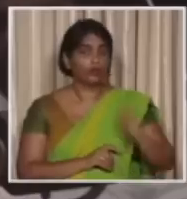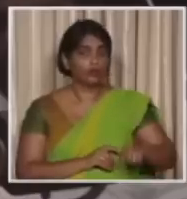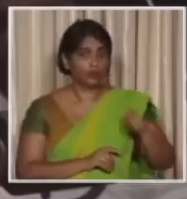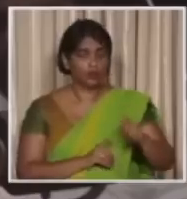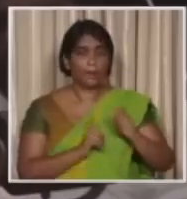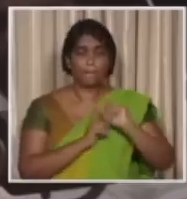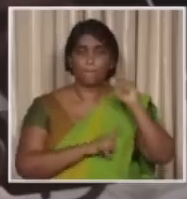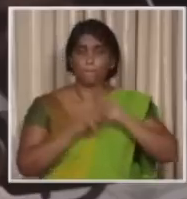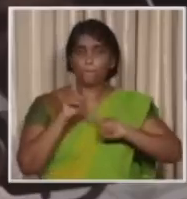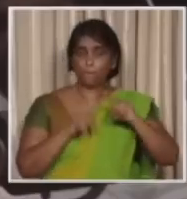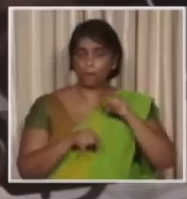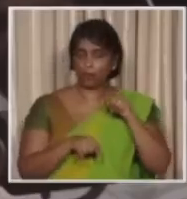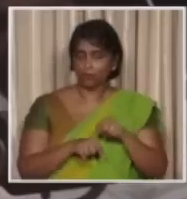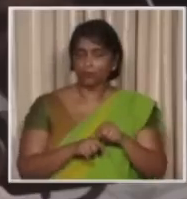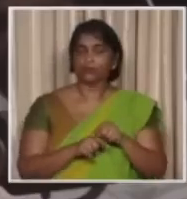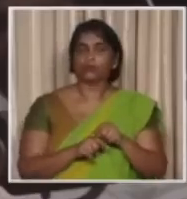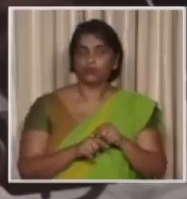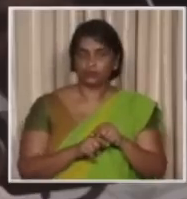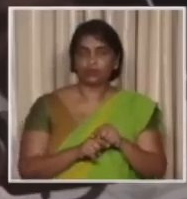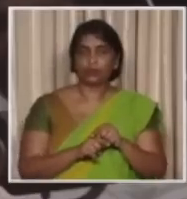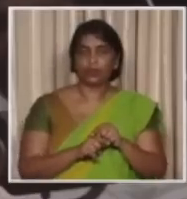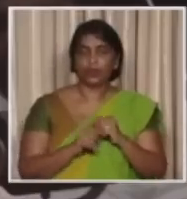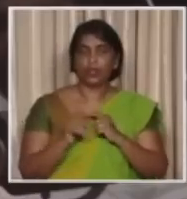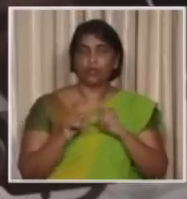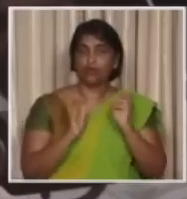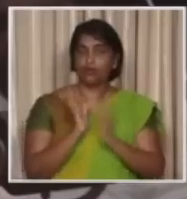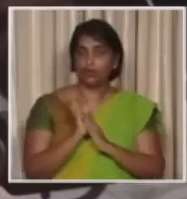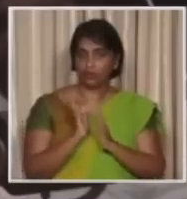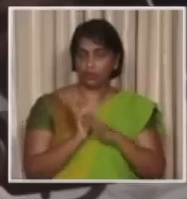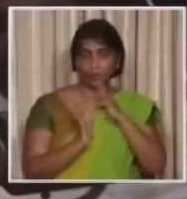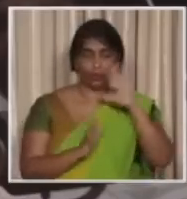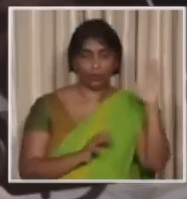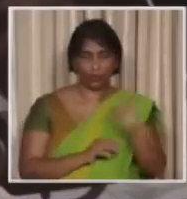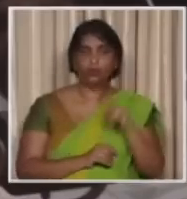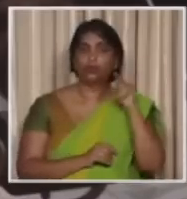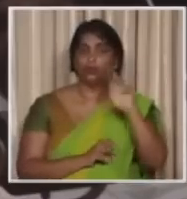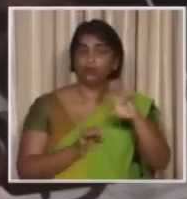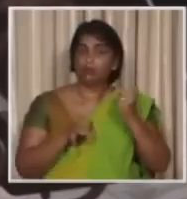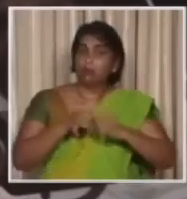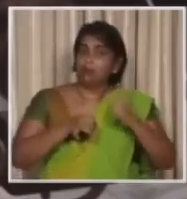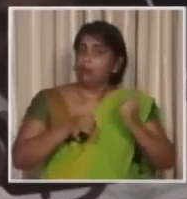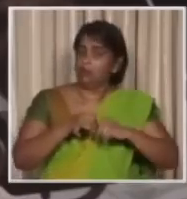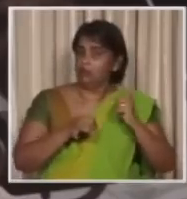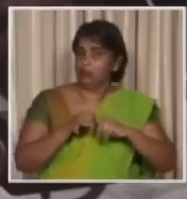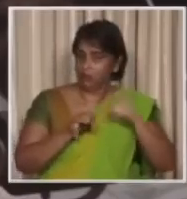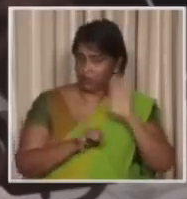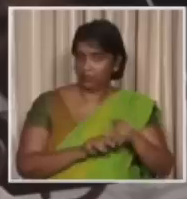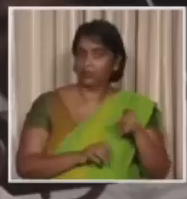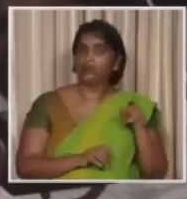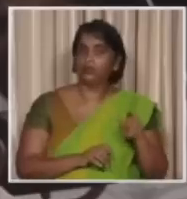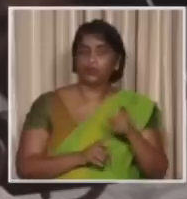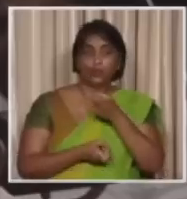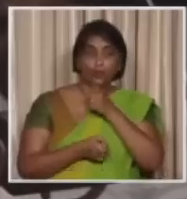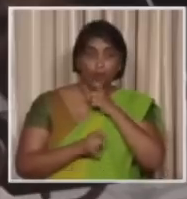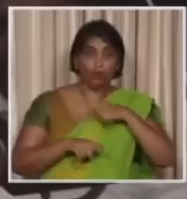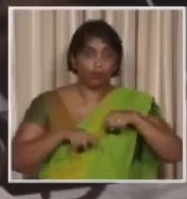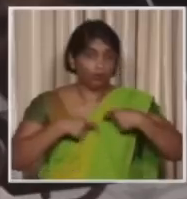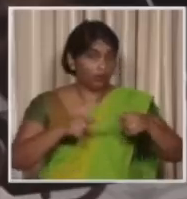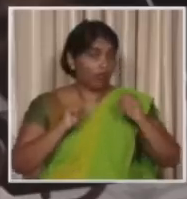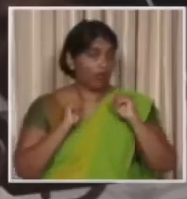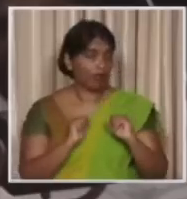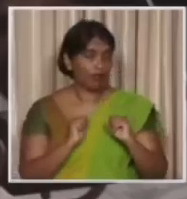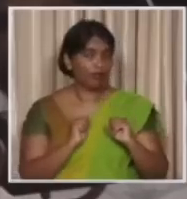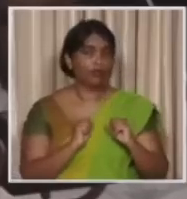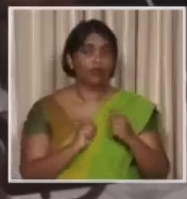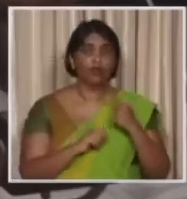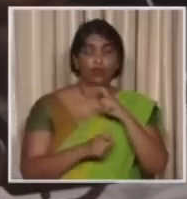විනිශ්චයකාරවරුන් පාර්ලිමේන්තුවේ වරප්‍රසාද කමිටුව හමුවට කැඳවලා ඒගොල්ලන්ගෙන් හරස් ප්‍රශ්න අහලා නඩුහන විදිය,